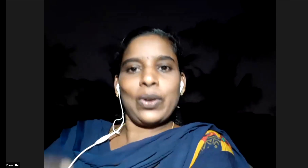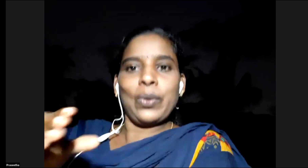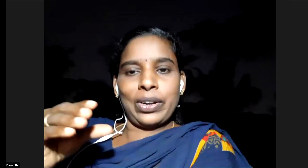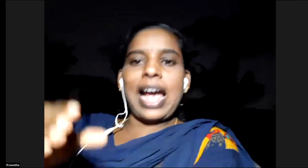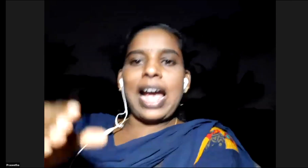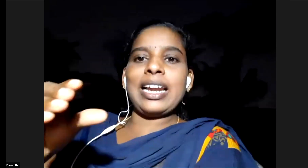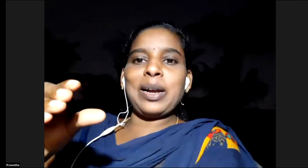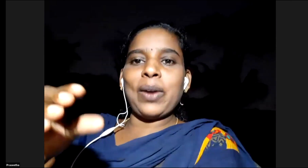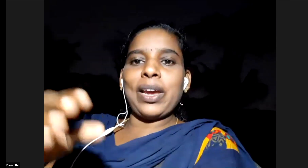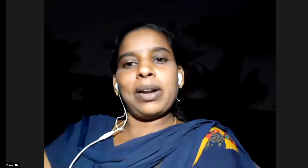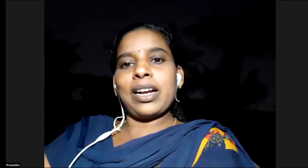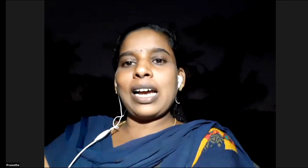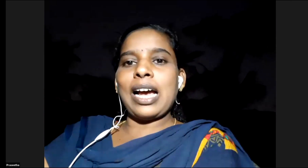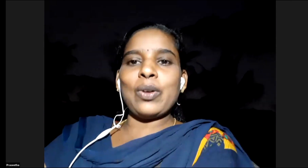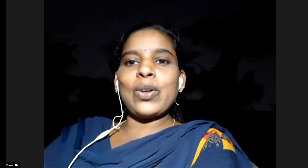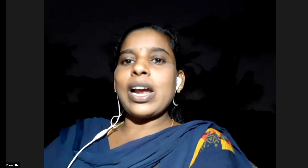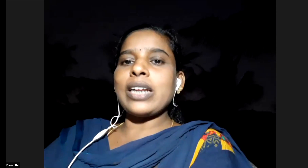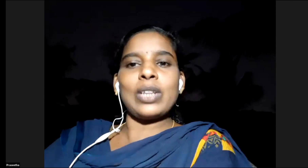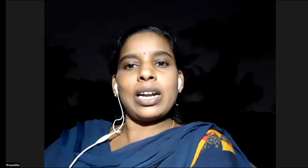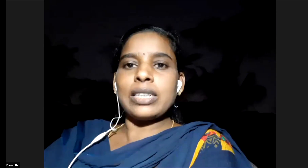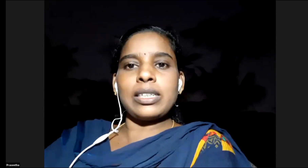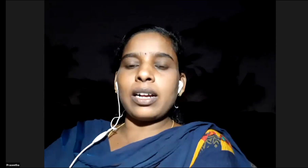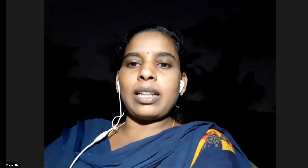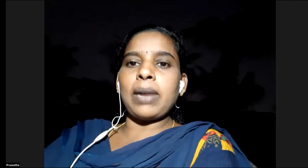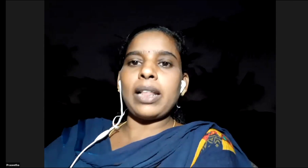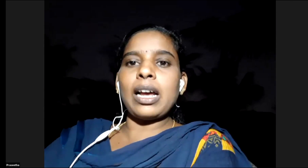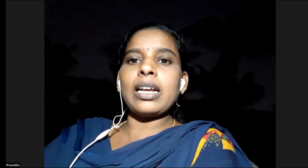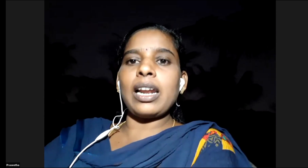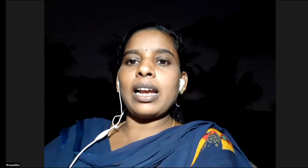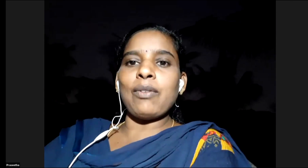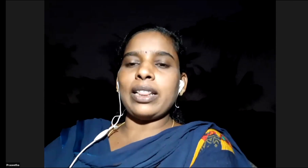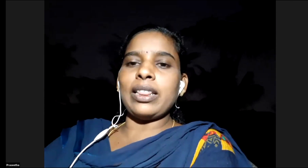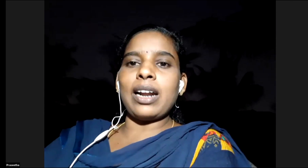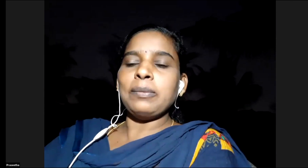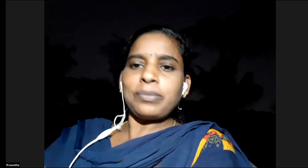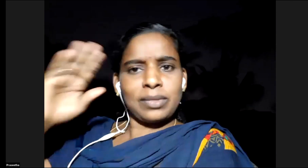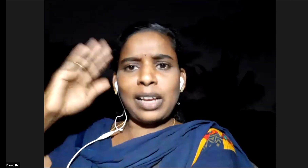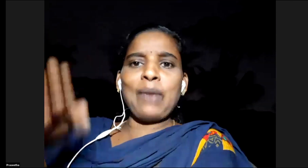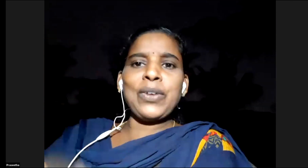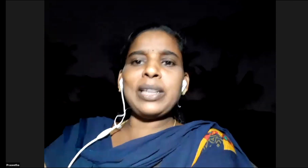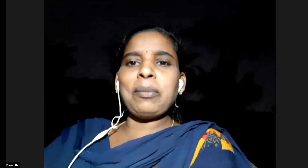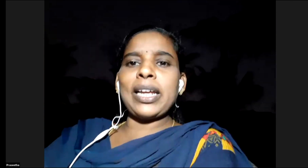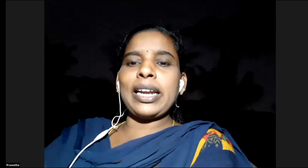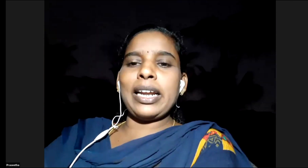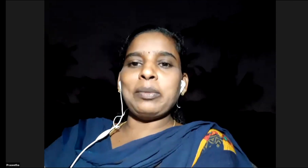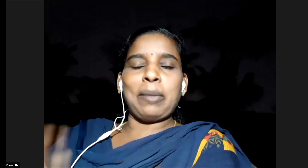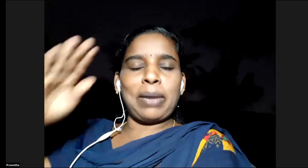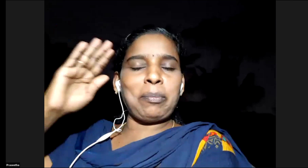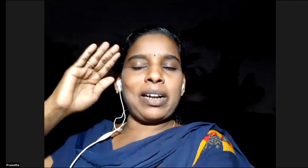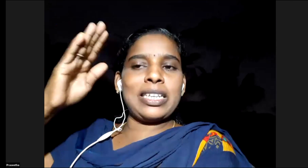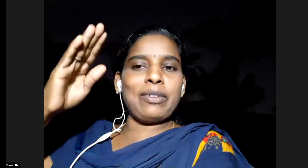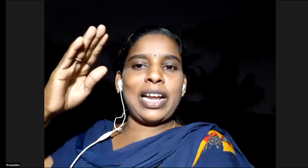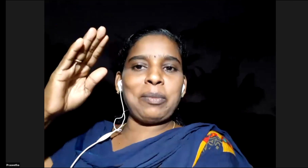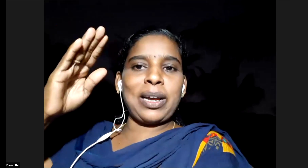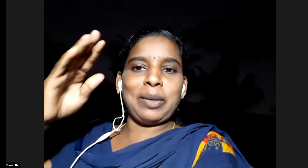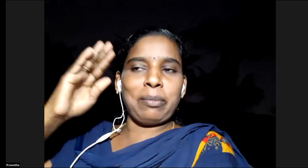അവർക്കൊരു ഒരു നാക്കിൽ അങ്ങ് പോയാൽ നമ്മളൊക്കെ ആദ്യം ഒരു ഒരാഴ്ച ഒന്ന് രണ്ടാഴ്ച എടുക്കും. നമ്മളെന്താണ് അല്ലെങ്കിൽ അവരെന്താണ്, അവര് നമ്മളെ റീഡ് ചെയ്യും. നമ്മളെ